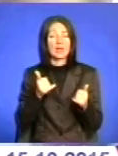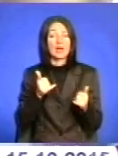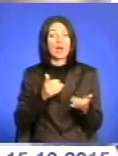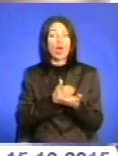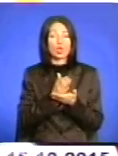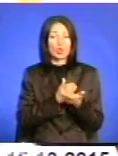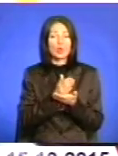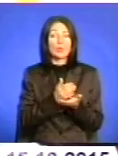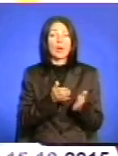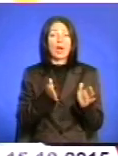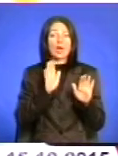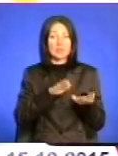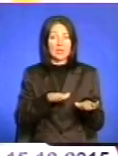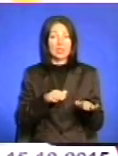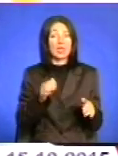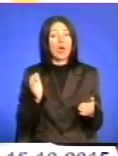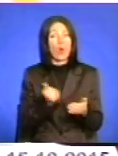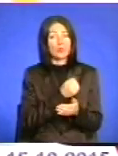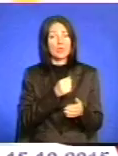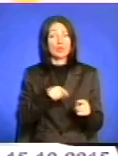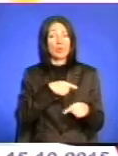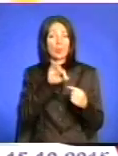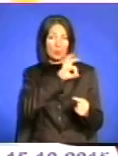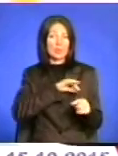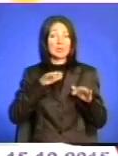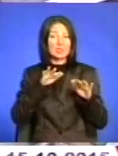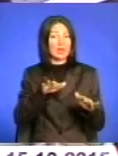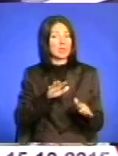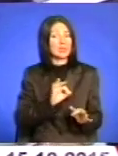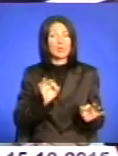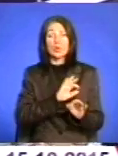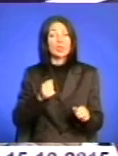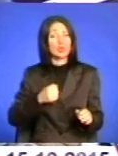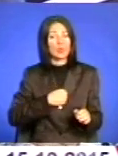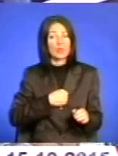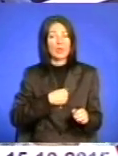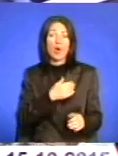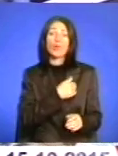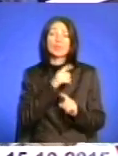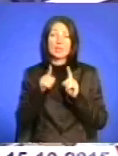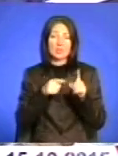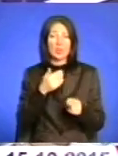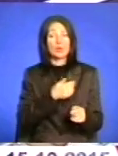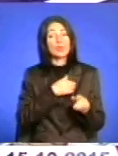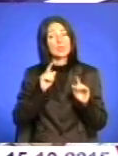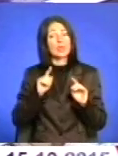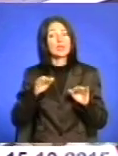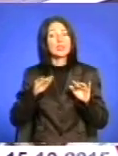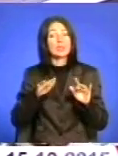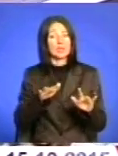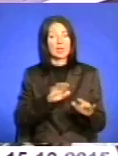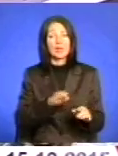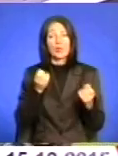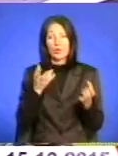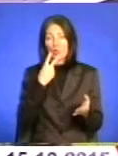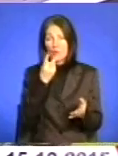успішну підприємницьку діяльність. І про це ні разу не пошкодувала. Хочеться змін і, відповідно, хочеться діяти. Не просто